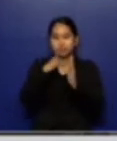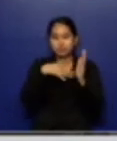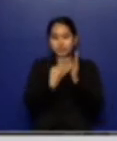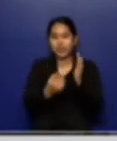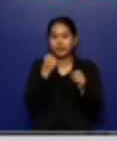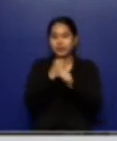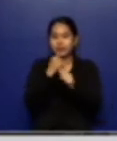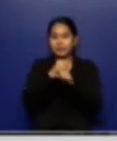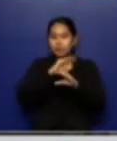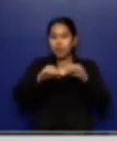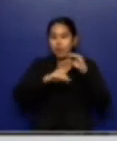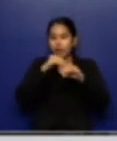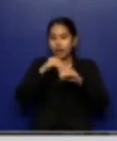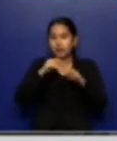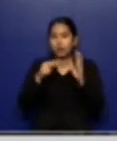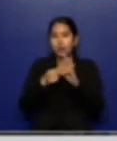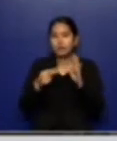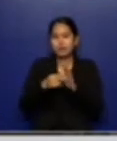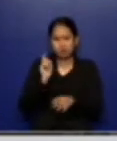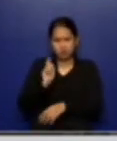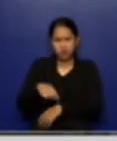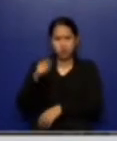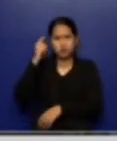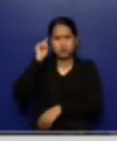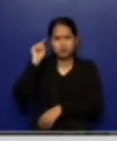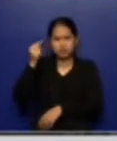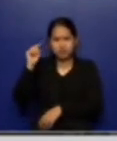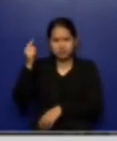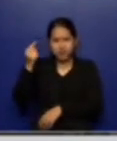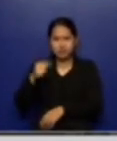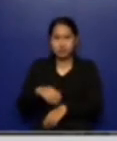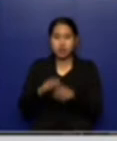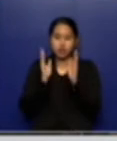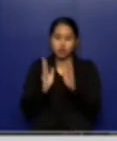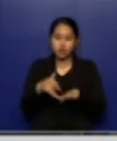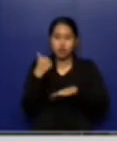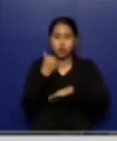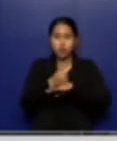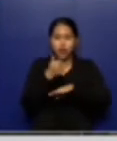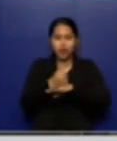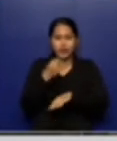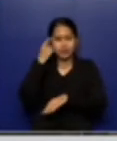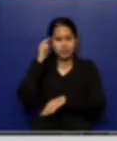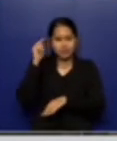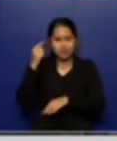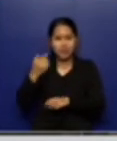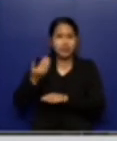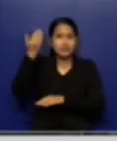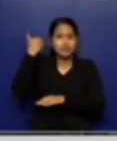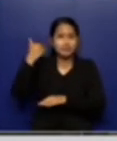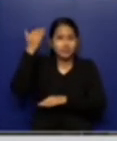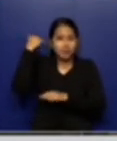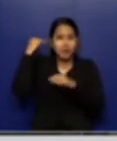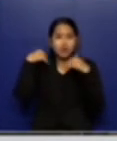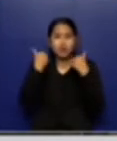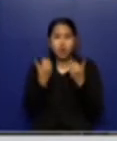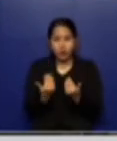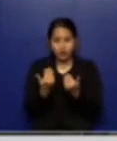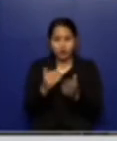ว้มันน่าจะคิดได้ใหม่แล้วครับคนที่เป็นผู้หารที่ผ่านมาและปัจจุบันทั้ง